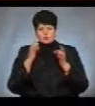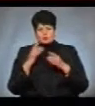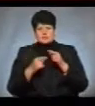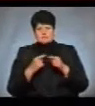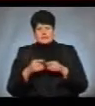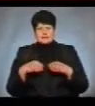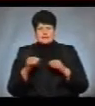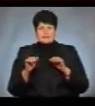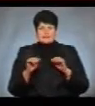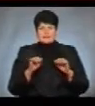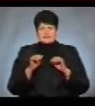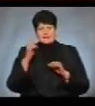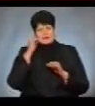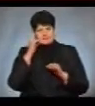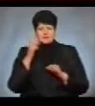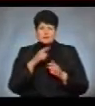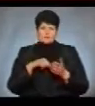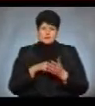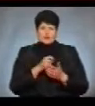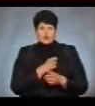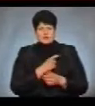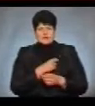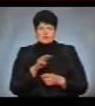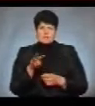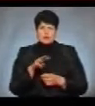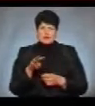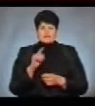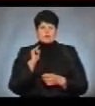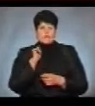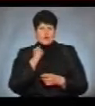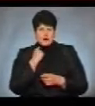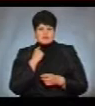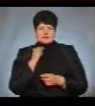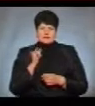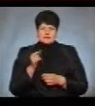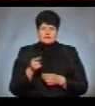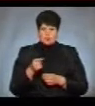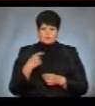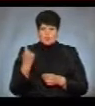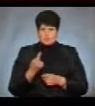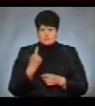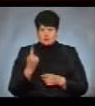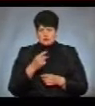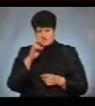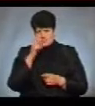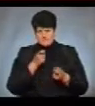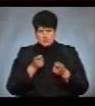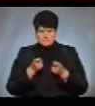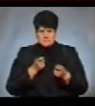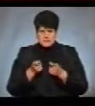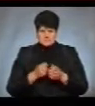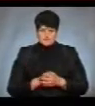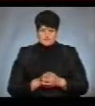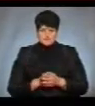дали керівники Київської міської, Одеської, Миколаївської, Харківської, Кіровоградської та нашої Тернопільської обласної державної